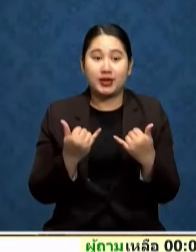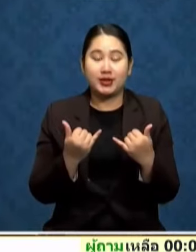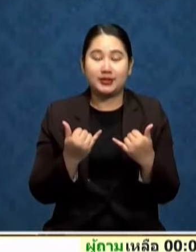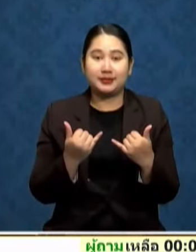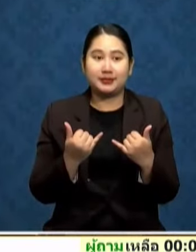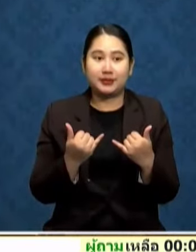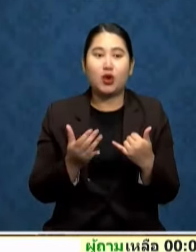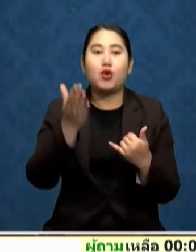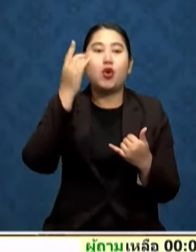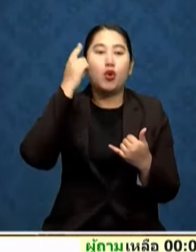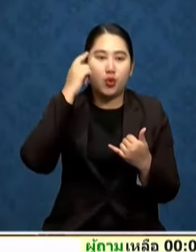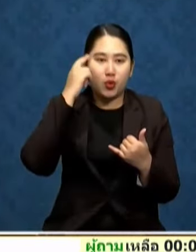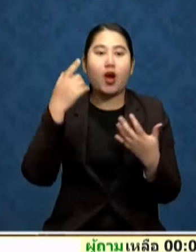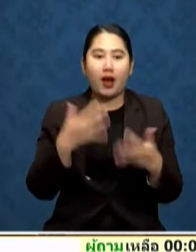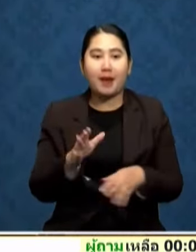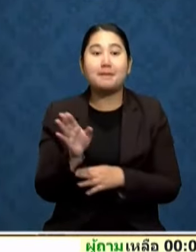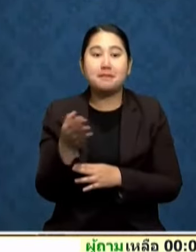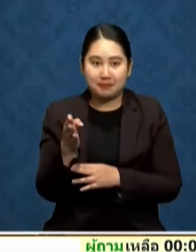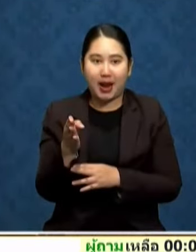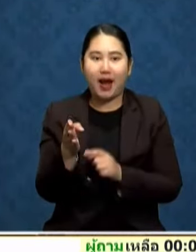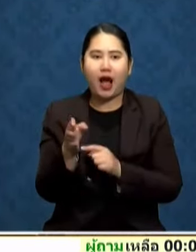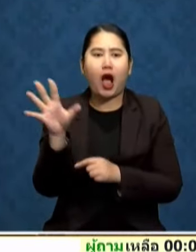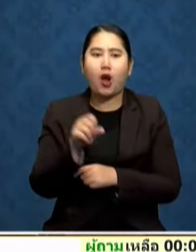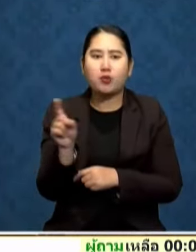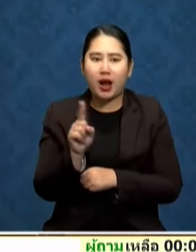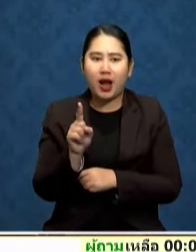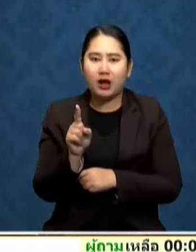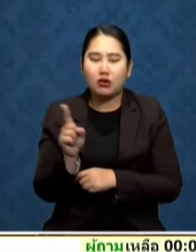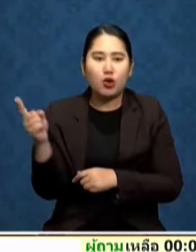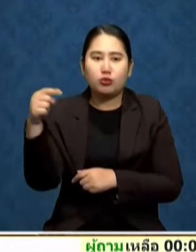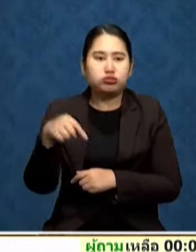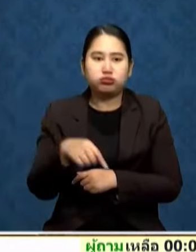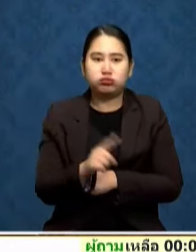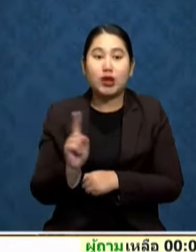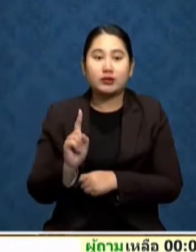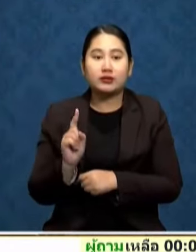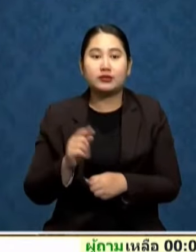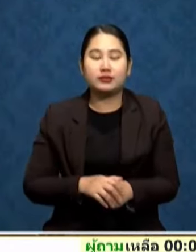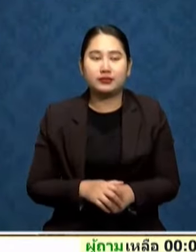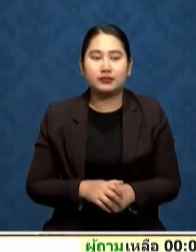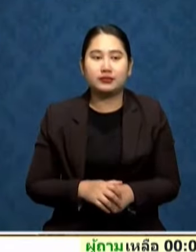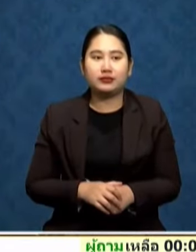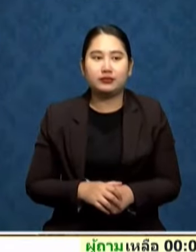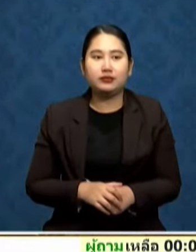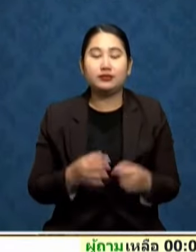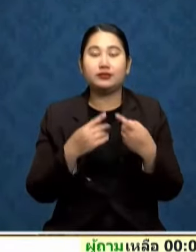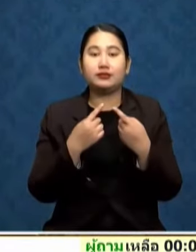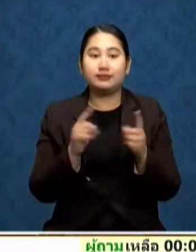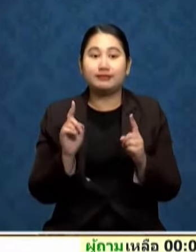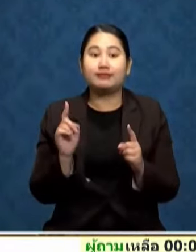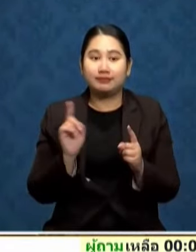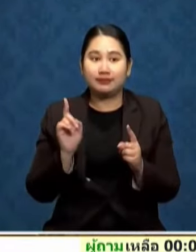จะรับรู้แล้วครับว่าปลาสายพันธุ์นี้มันมาได้ยังไงมันว่ายข้ามน้ำข้ามทะเลมาได้ยังไงแต่หน่วยงาน